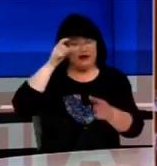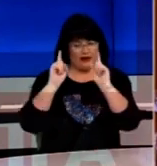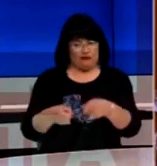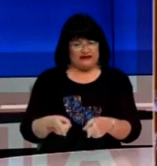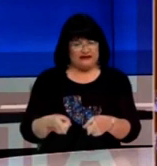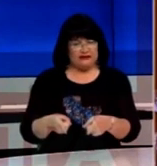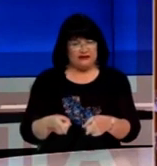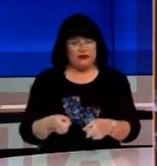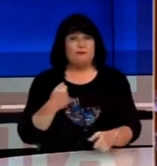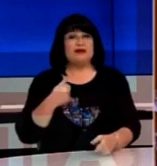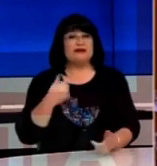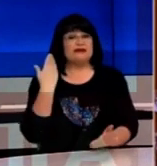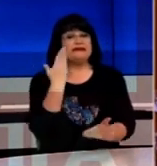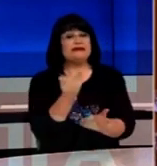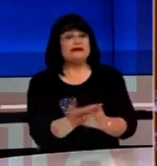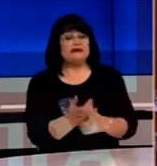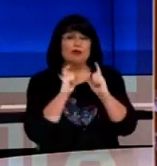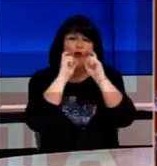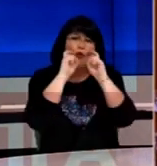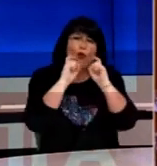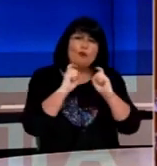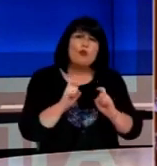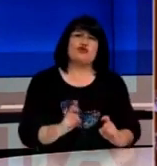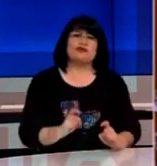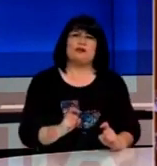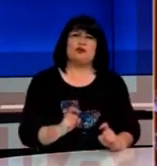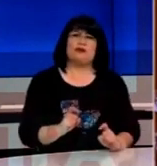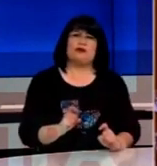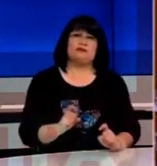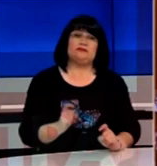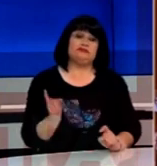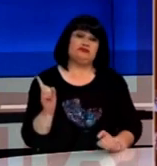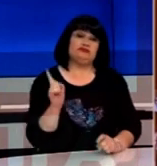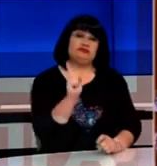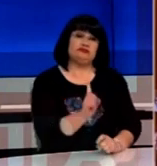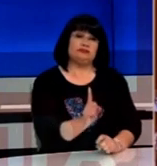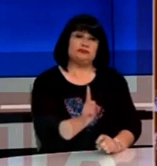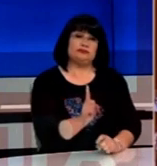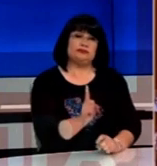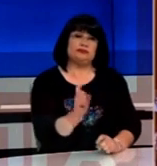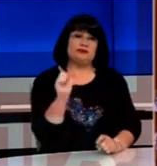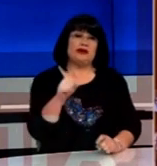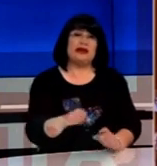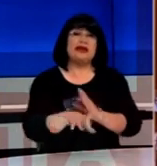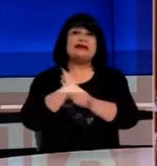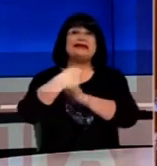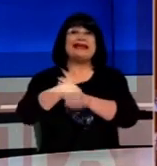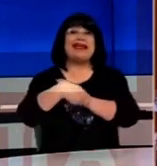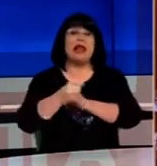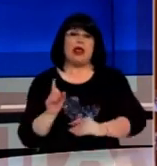αρχές, ζητήσαμε οπωσδήποτε να είναι παρόν και να απαιτείται και η έγκριση του